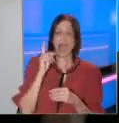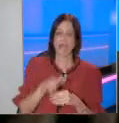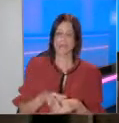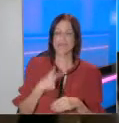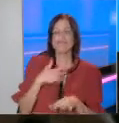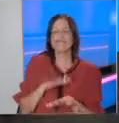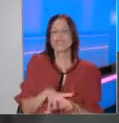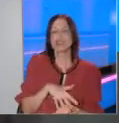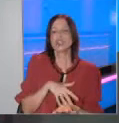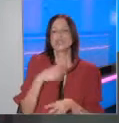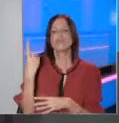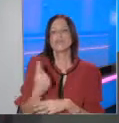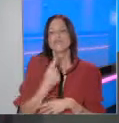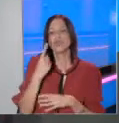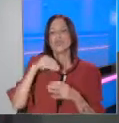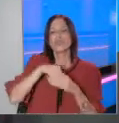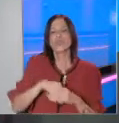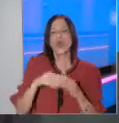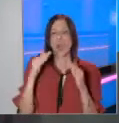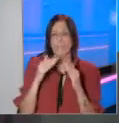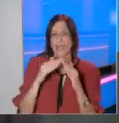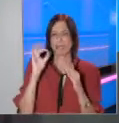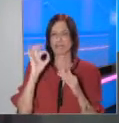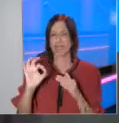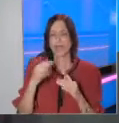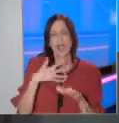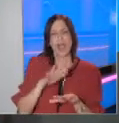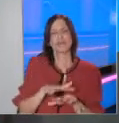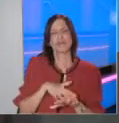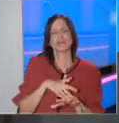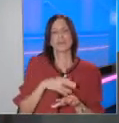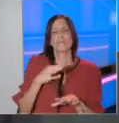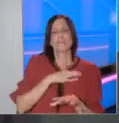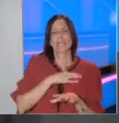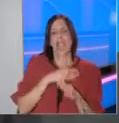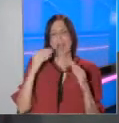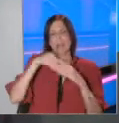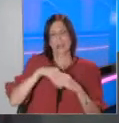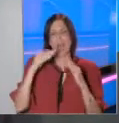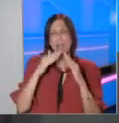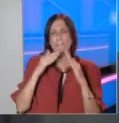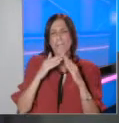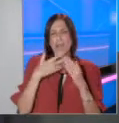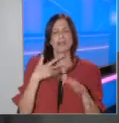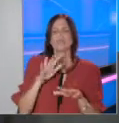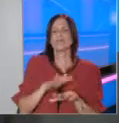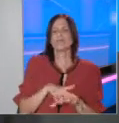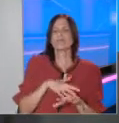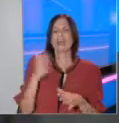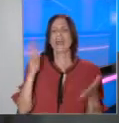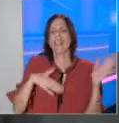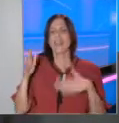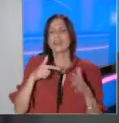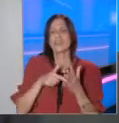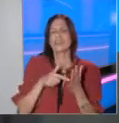שהם חווים בדידות בתוך הבית שלהם, הם חווים פגיעה בתוך הבית שלהם, הם חווים אלימות, כי הבית הפך